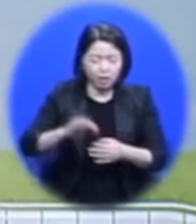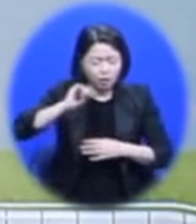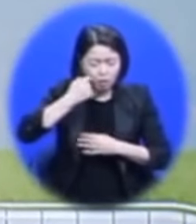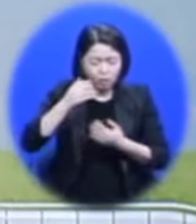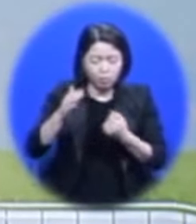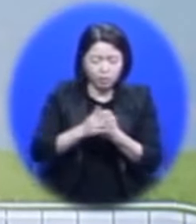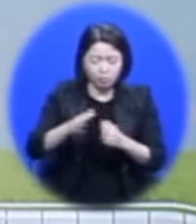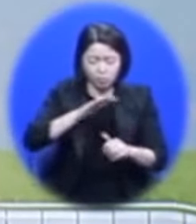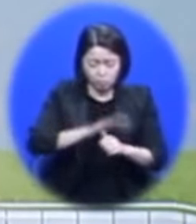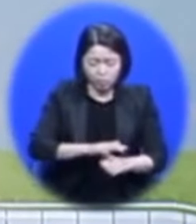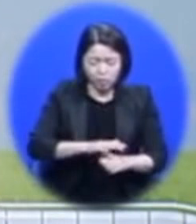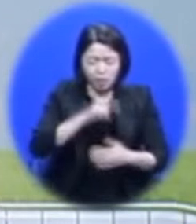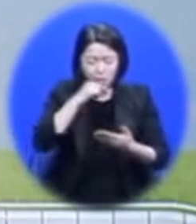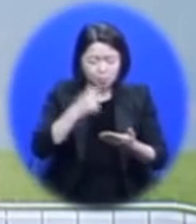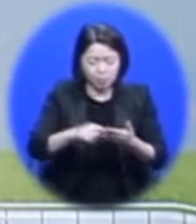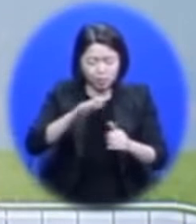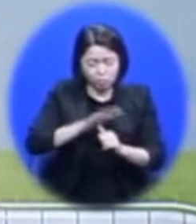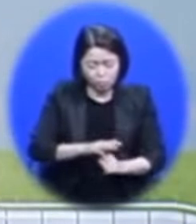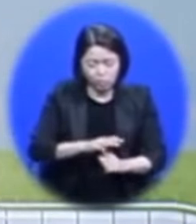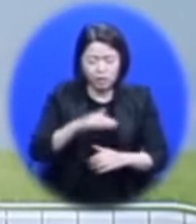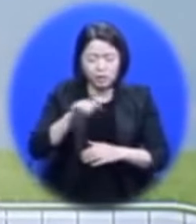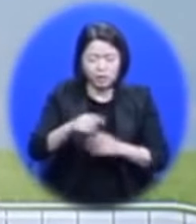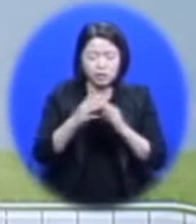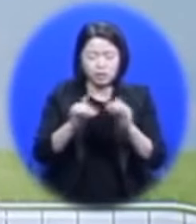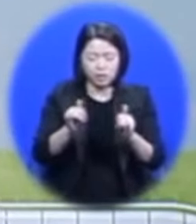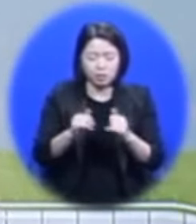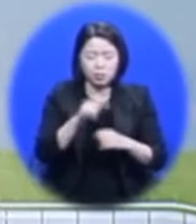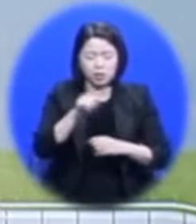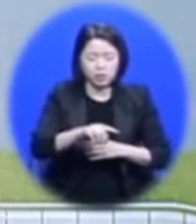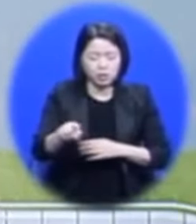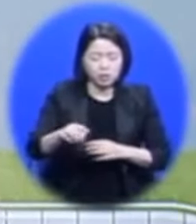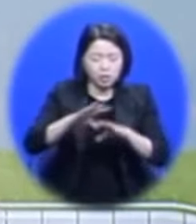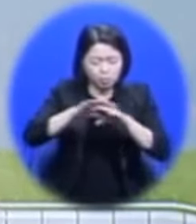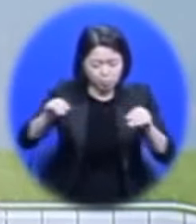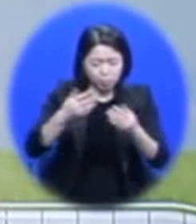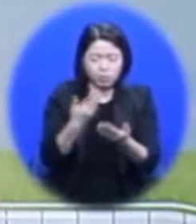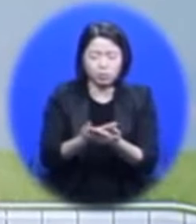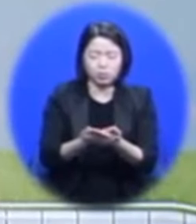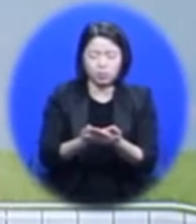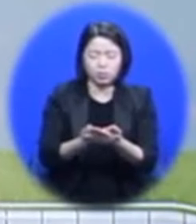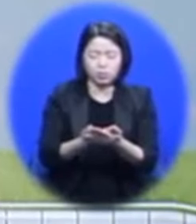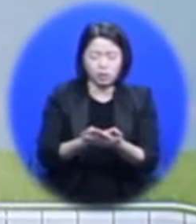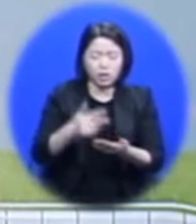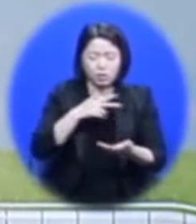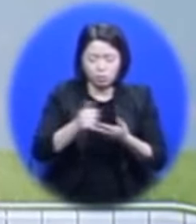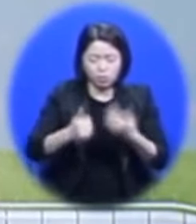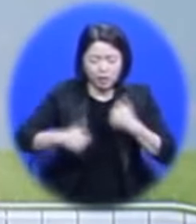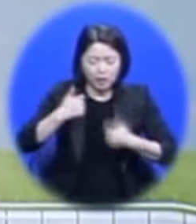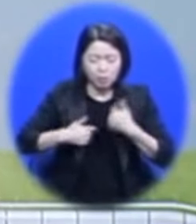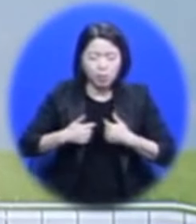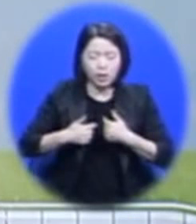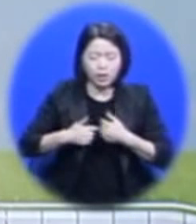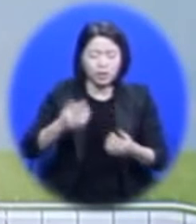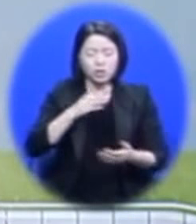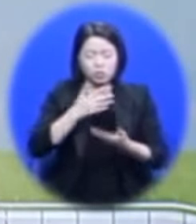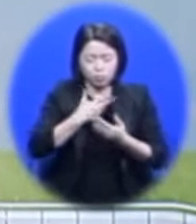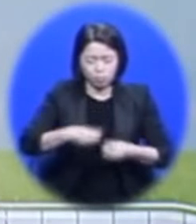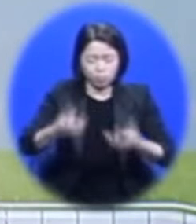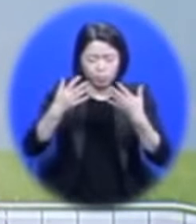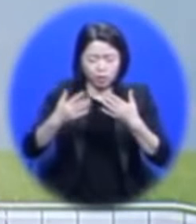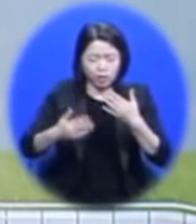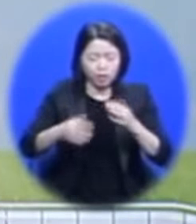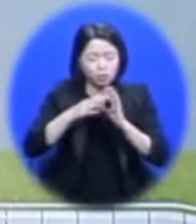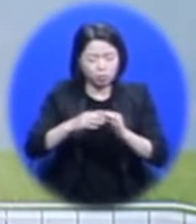눌려있는 빚에 눌려있는 이들이 주님 저들을 풀어주소서. 주의 기뻐하는 축복의 통로로